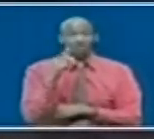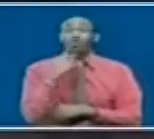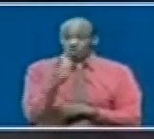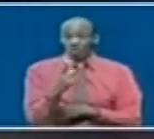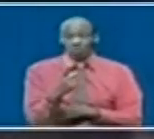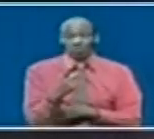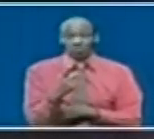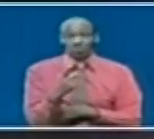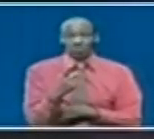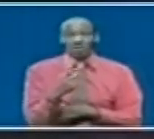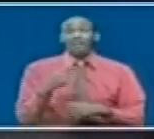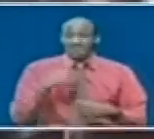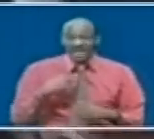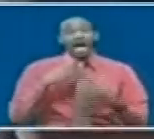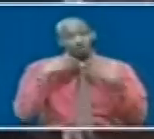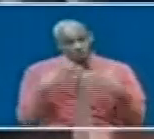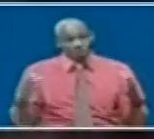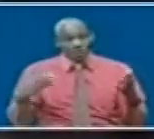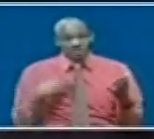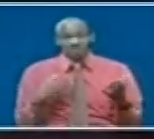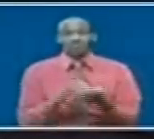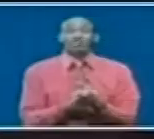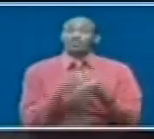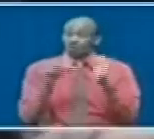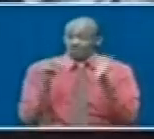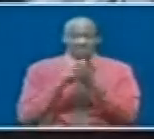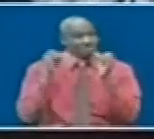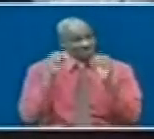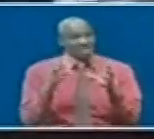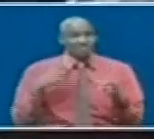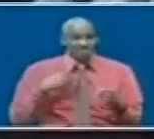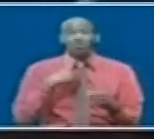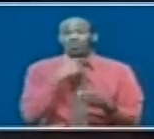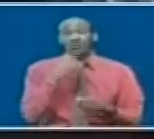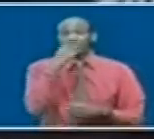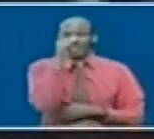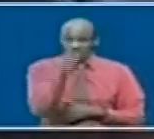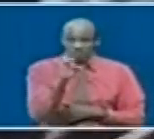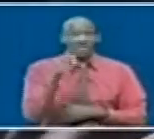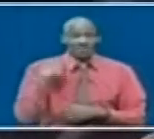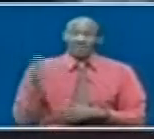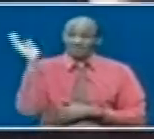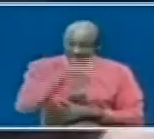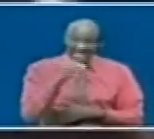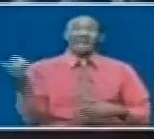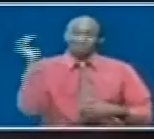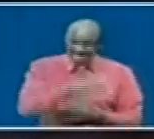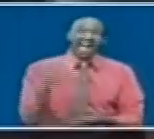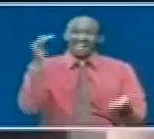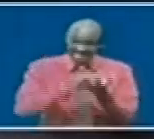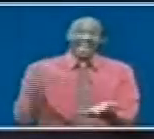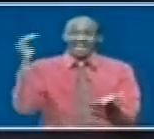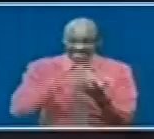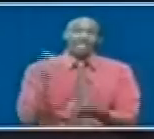hivyo mimi sitaki ninene mengi, na mimi nataka niwaambie nitarudi tena na nitarudi tena na